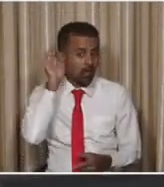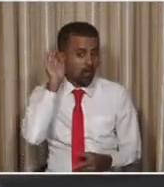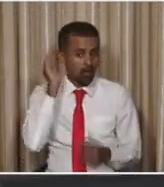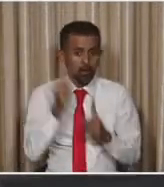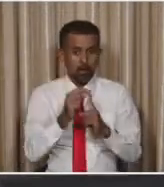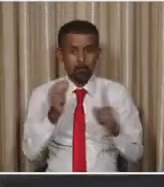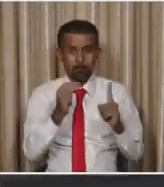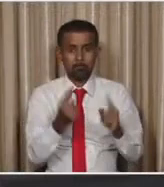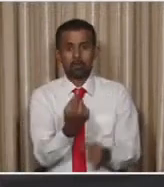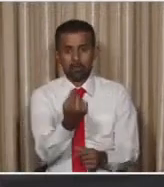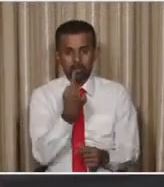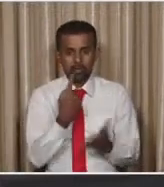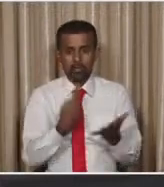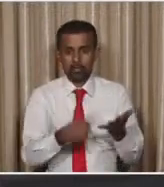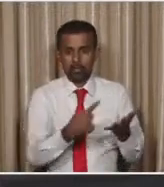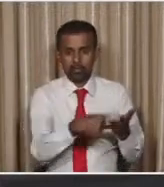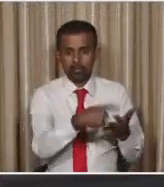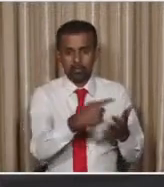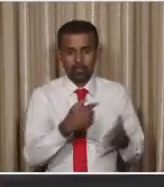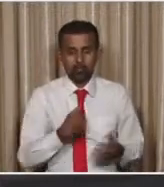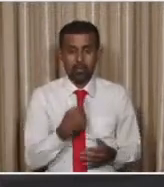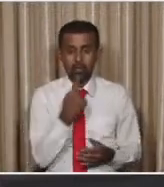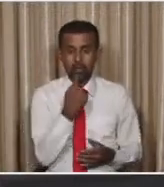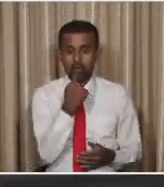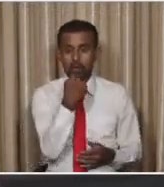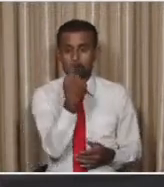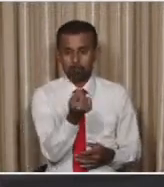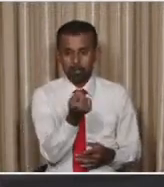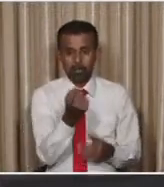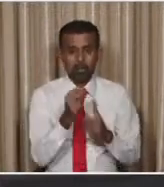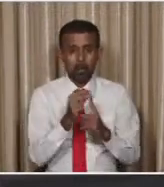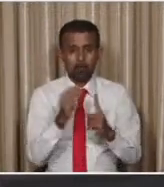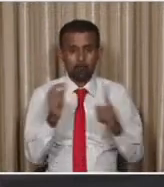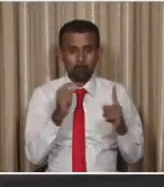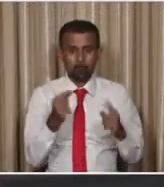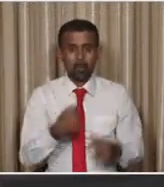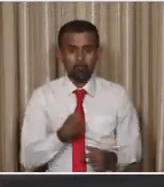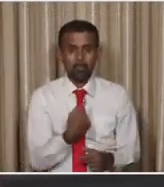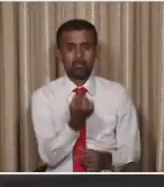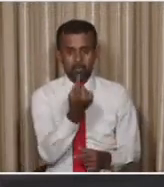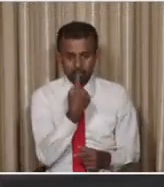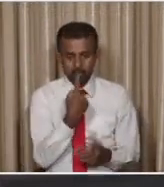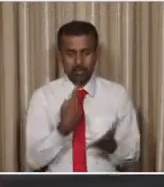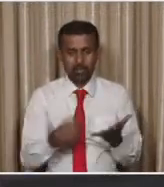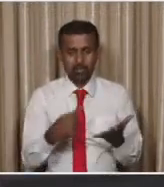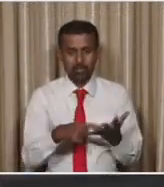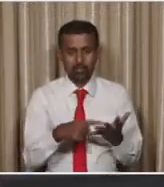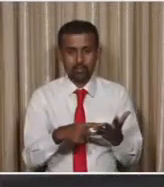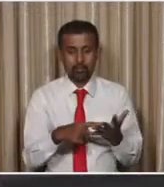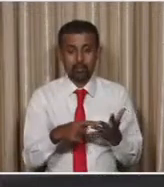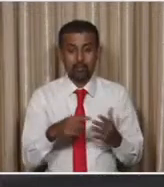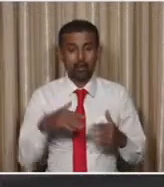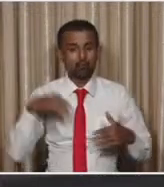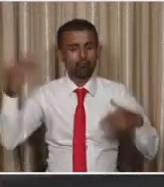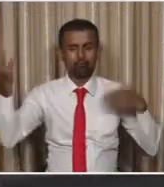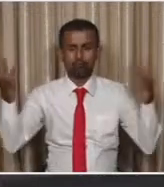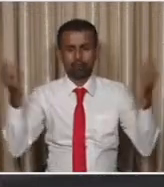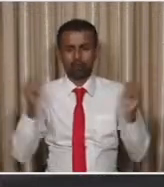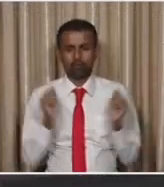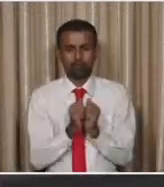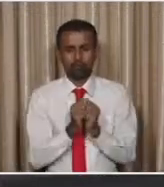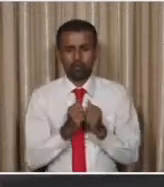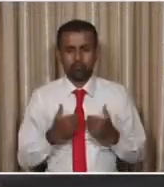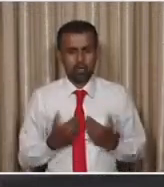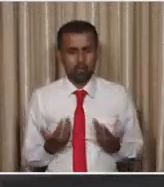පාර්ලිමේන්තුව නියෝග කරන දේවල්, මගේ කටින් පිටවෙන්නේ පාර්ලිමේන්තුව මට කියන දේ, ඉන් පාර්ලිමාහිරව කටයුතු කරන්න